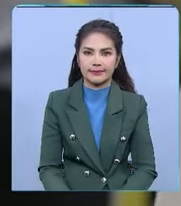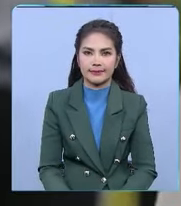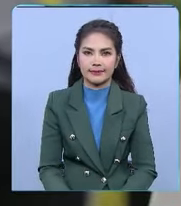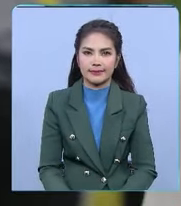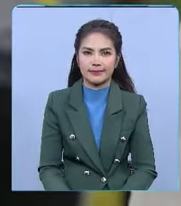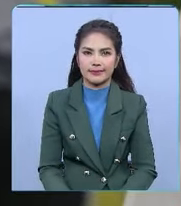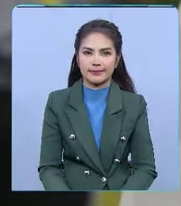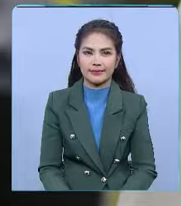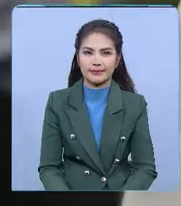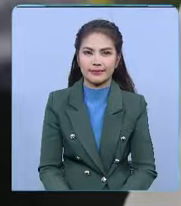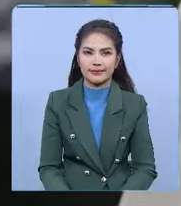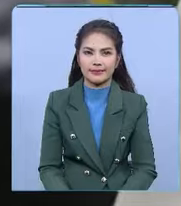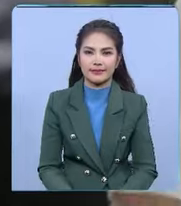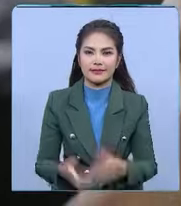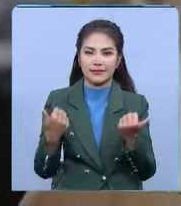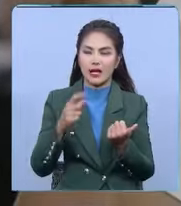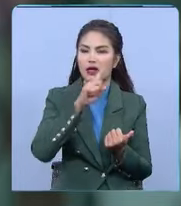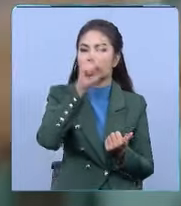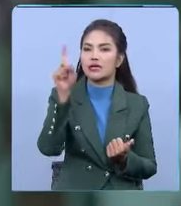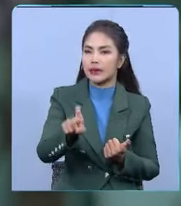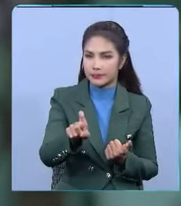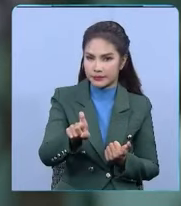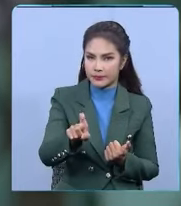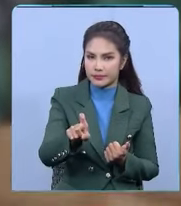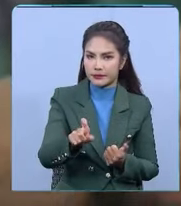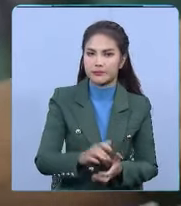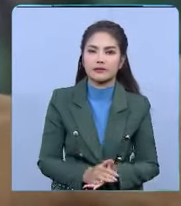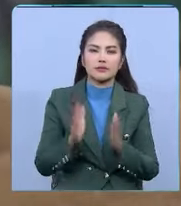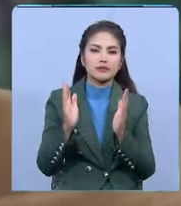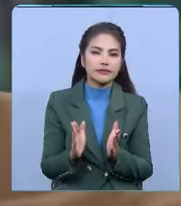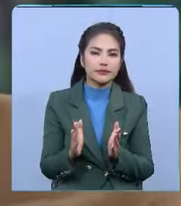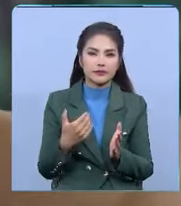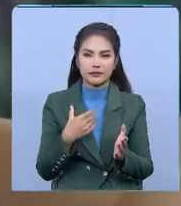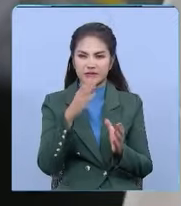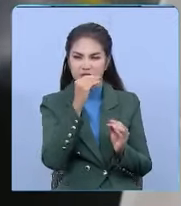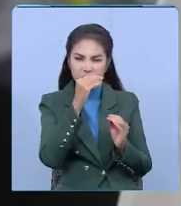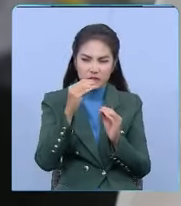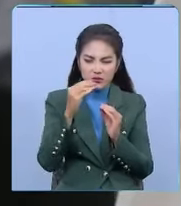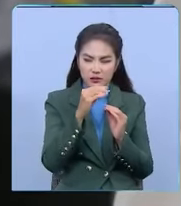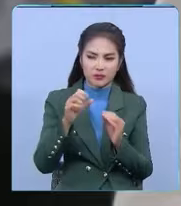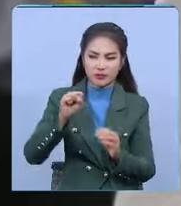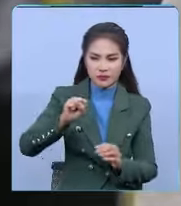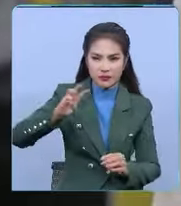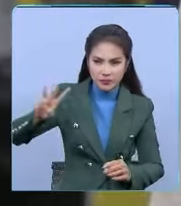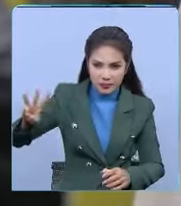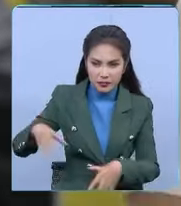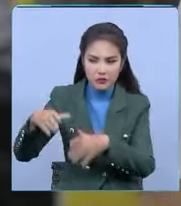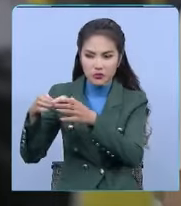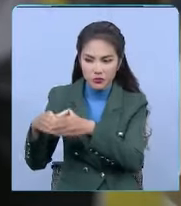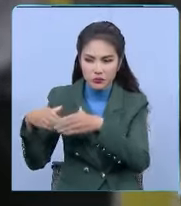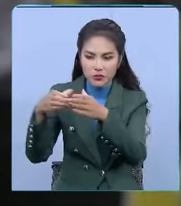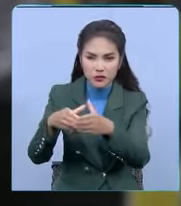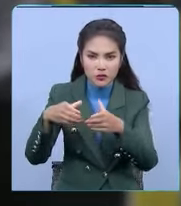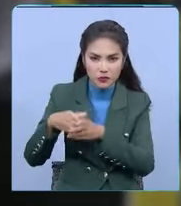อันนี้ผมเลยต้องถามครับเพราะว่าประชาชนหรือว่าสื่อสารแหล่สำนักเขาบอกว่าสว.เขามีฝักมีฝ่ายนะ ไม่มีแล้วครับ ขอเรียนตามตรงเขาบอกว่